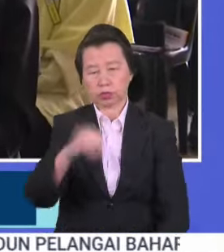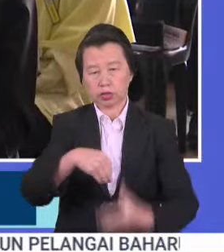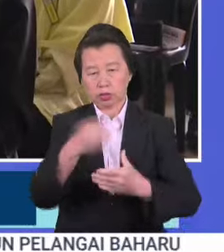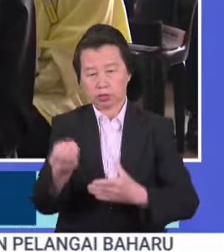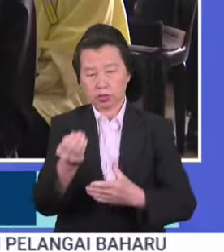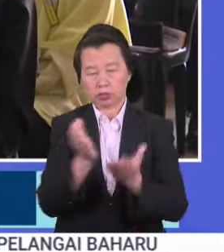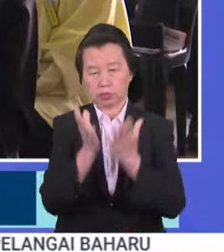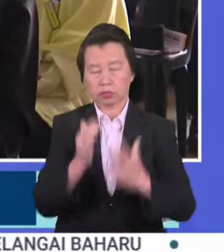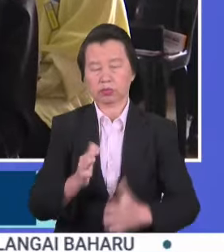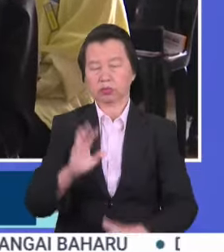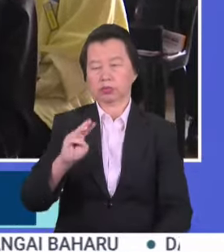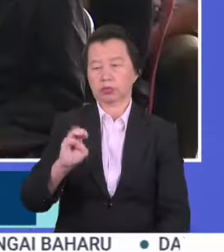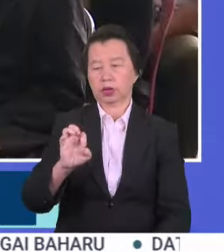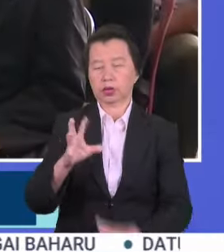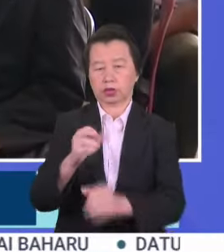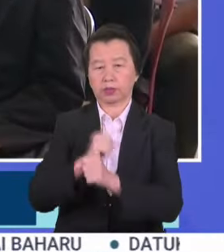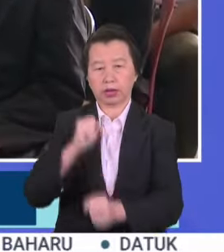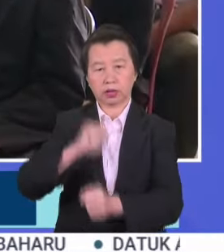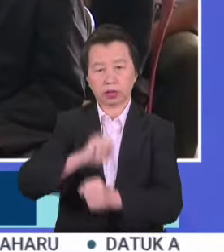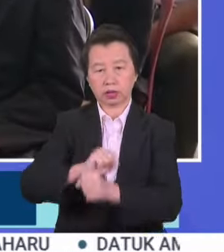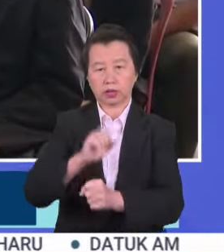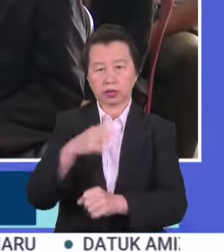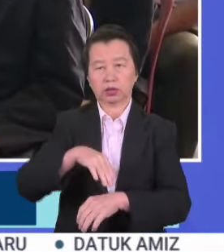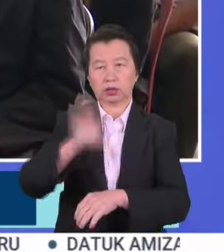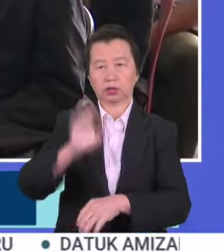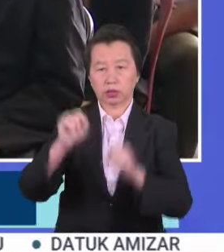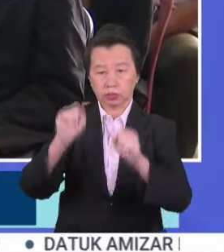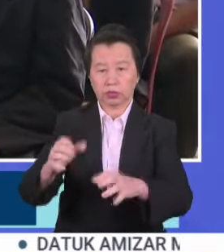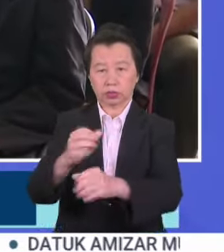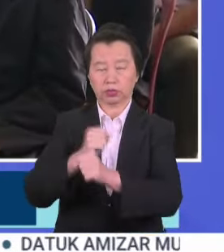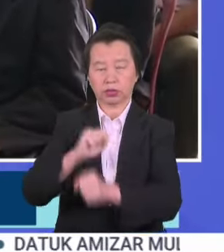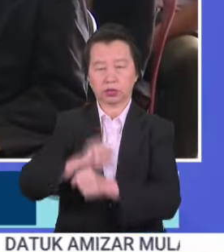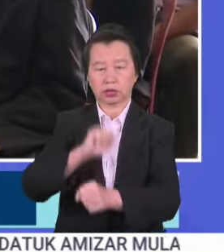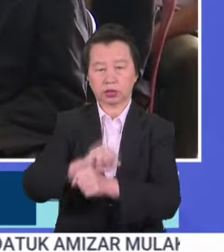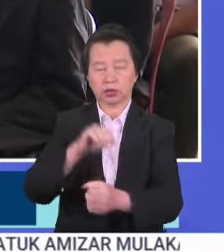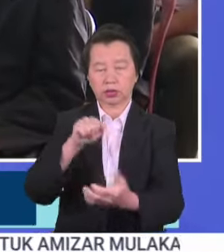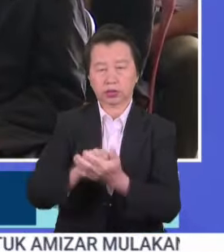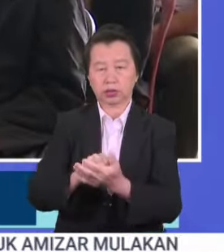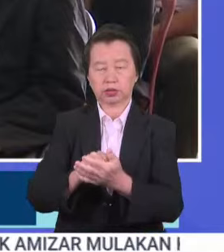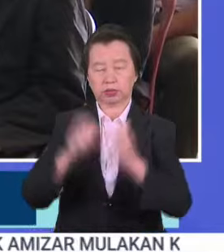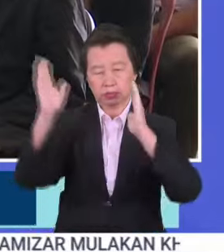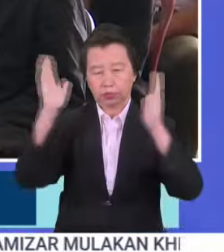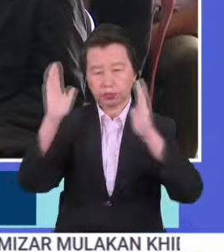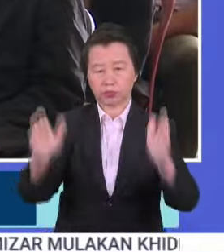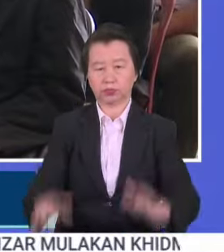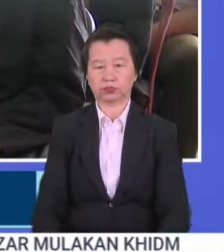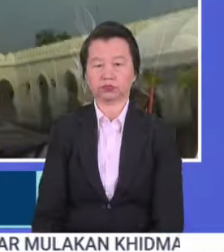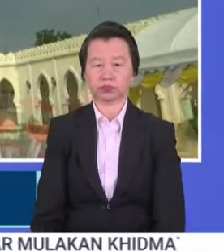MARA mendapat pekerjaan sekaligus melepasi kadar kebolehpasaran graduan di peringkat nasional.